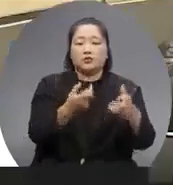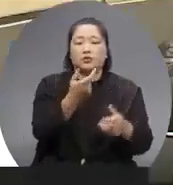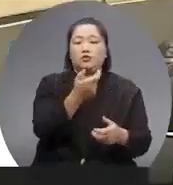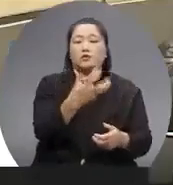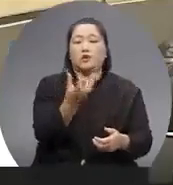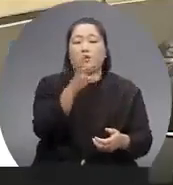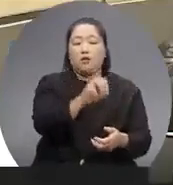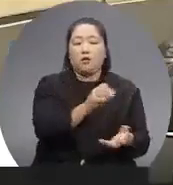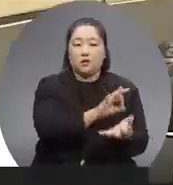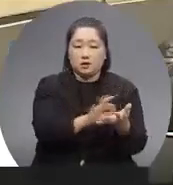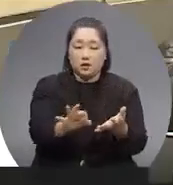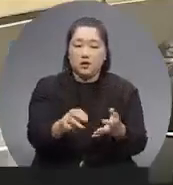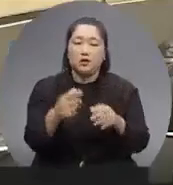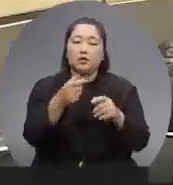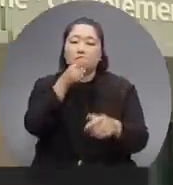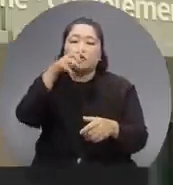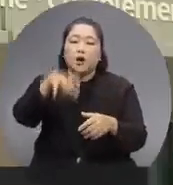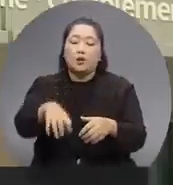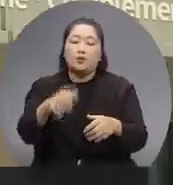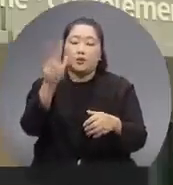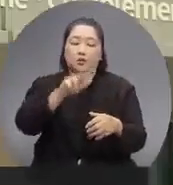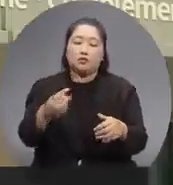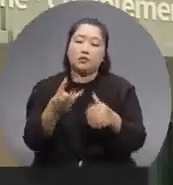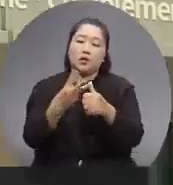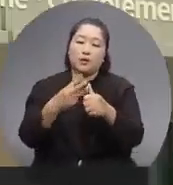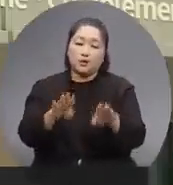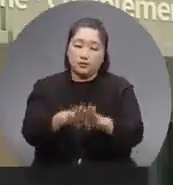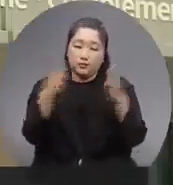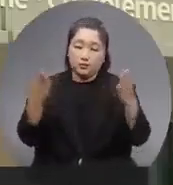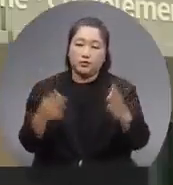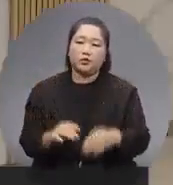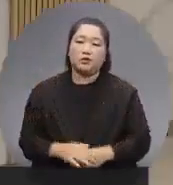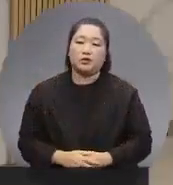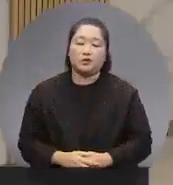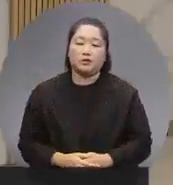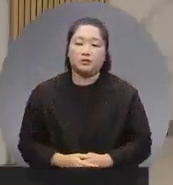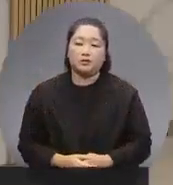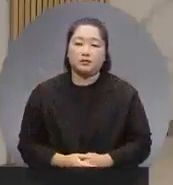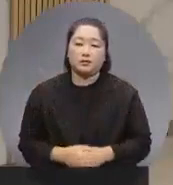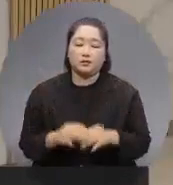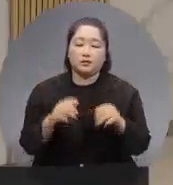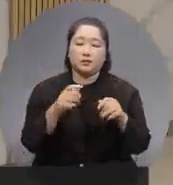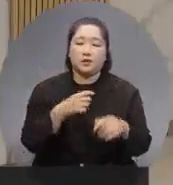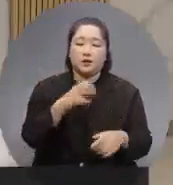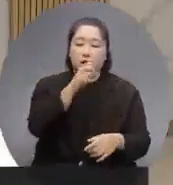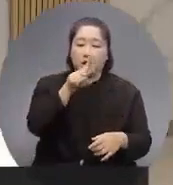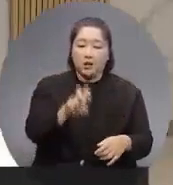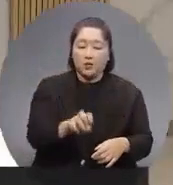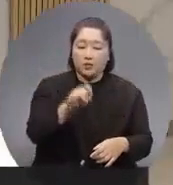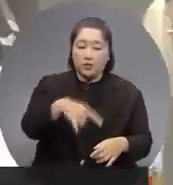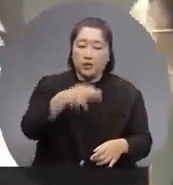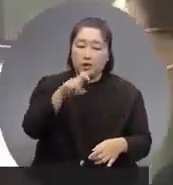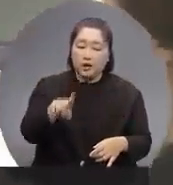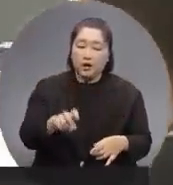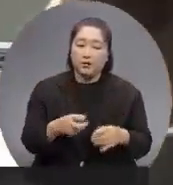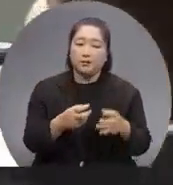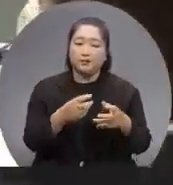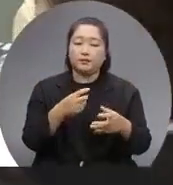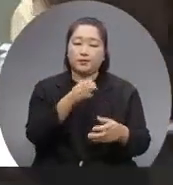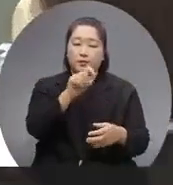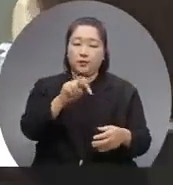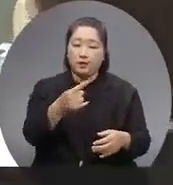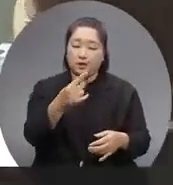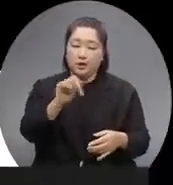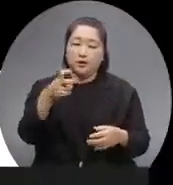번째로 지난해 수안보에 문을 연 중부권 통합의학센터입니다. 위와 담적 치료에 특화된 한방병원인